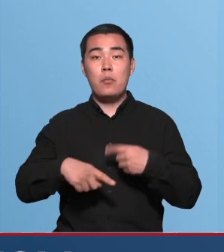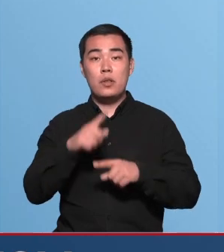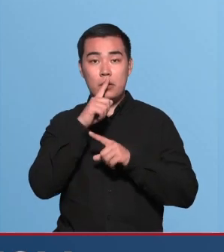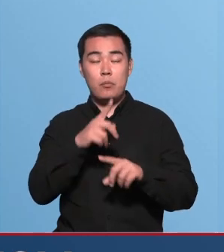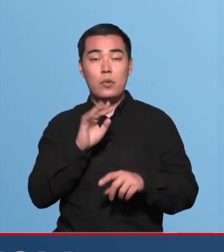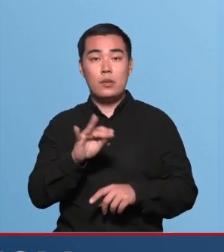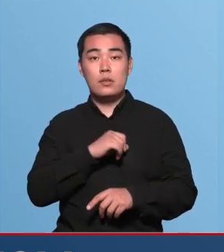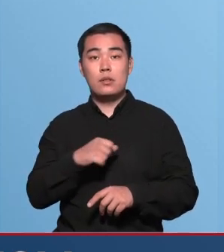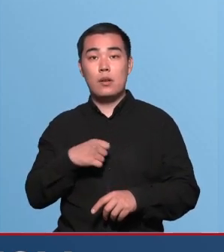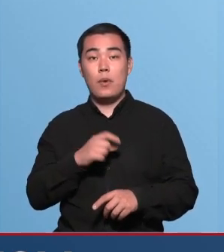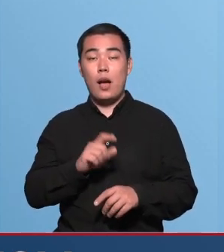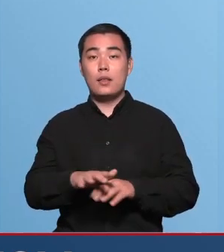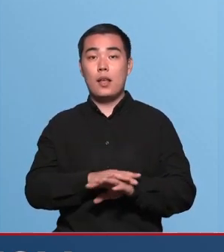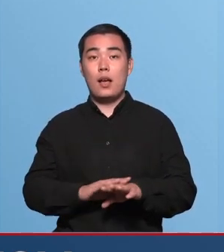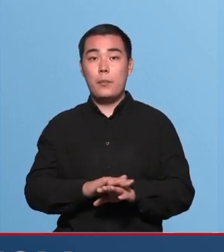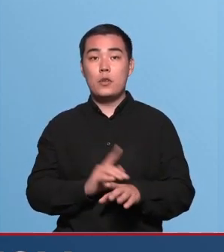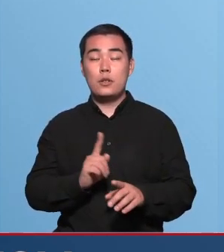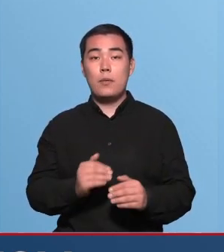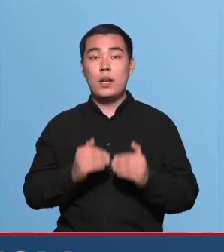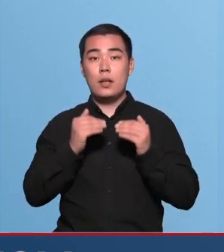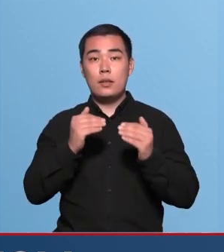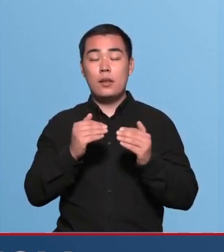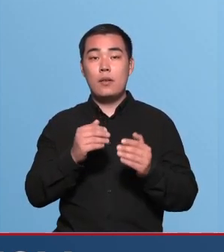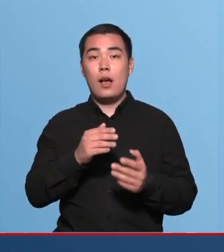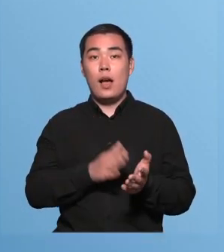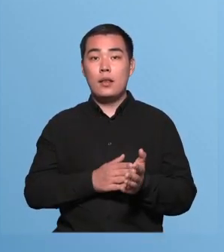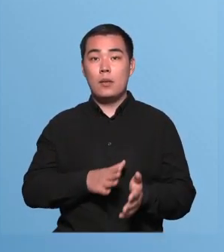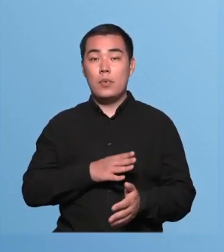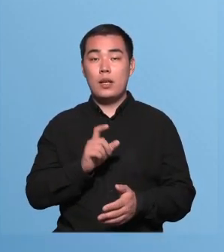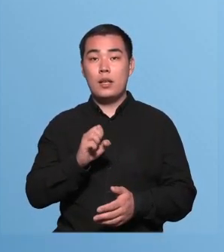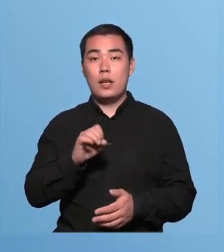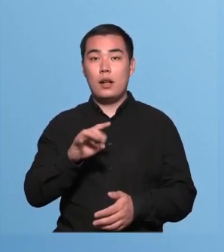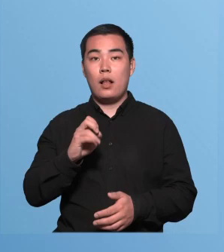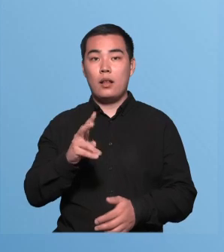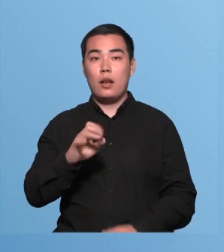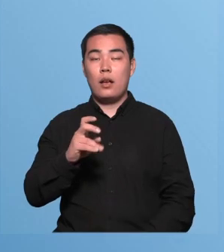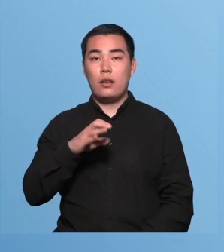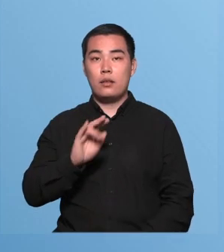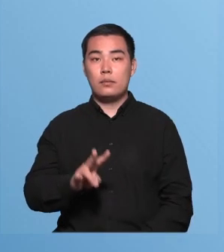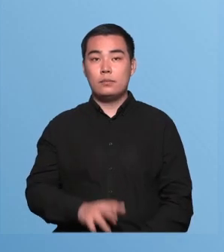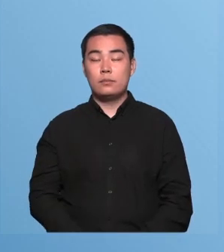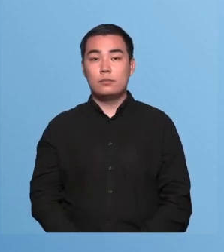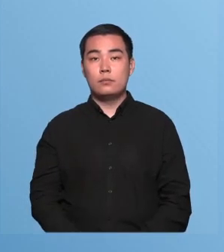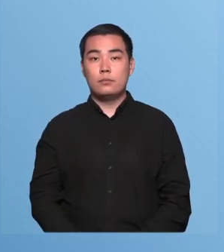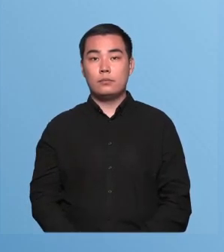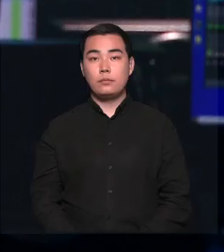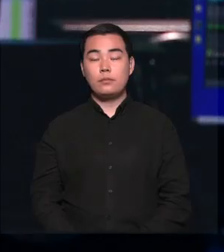мен азаматтардың мүддесін бәріне биік қоятын білдіреді деп жазды Ерлан Қарин.